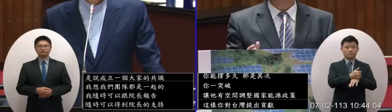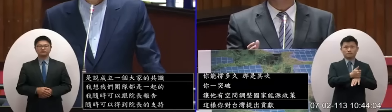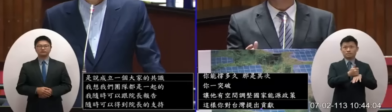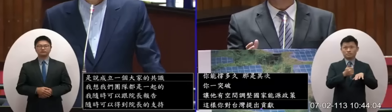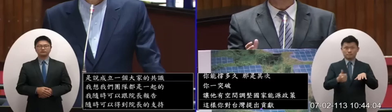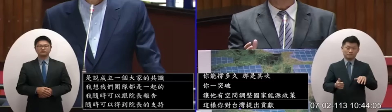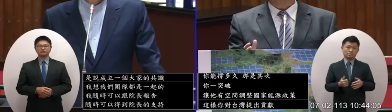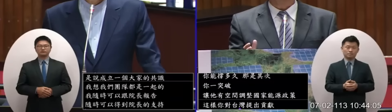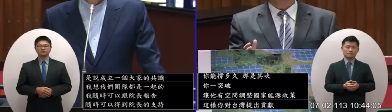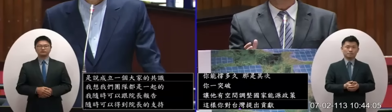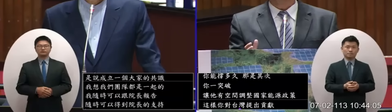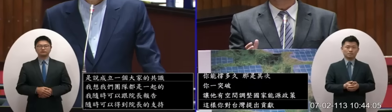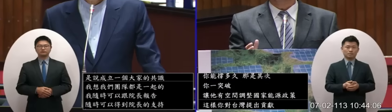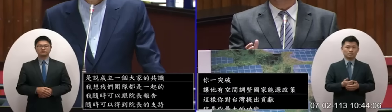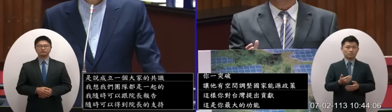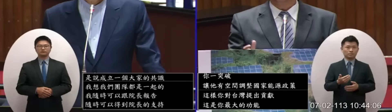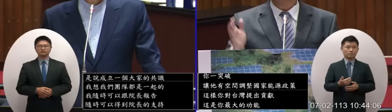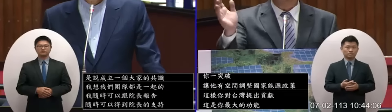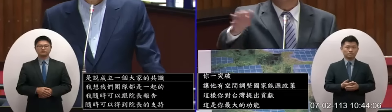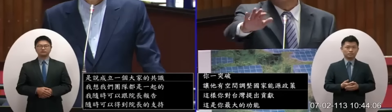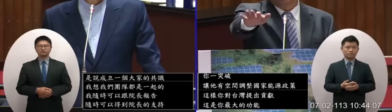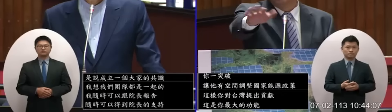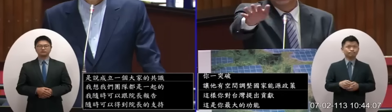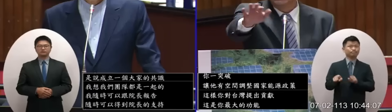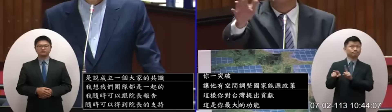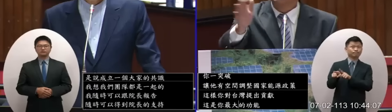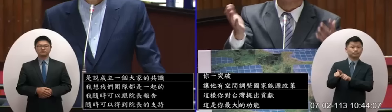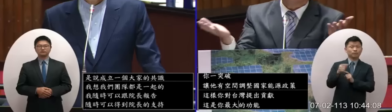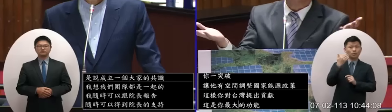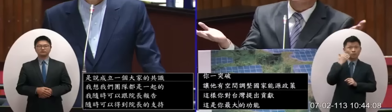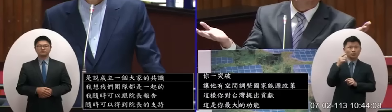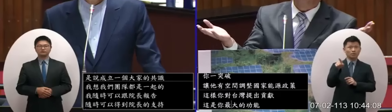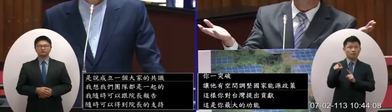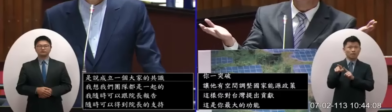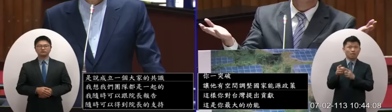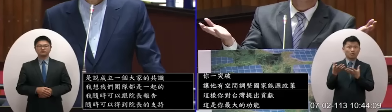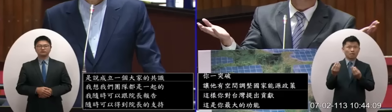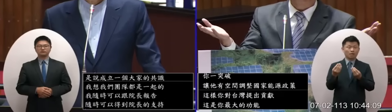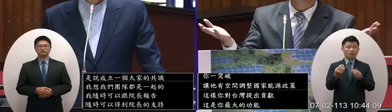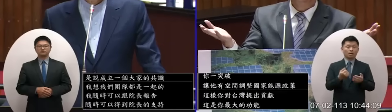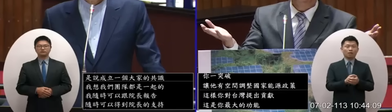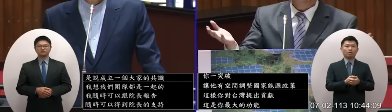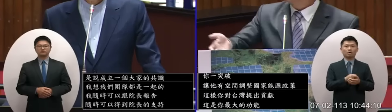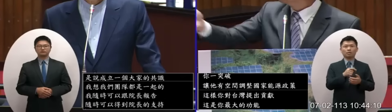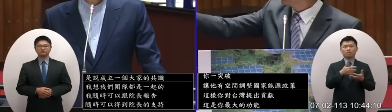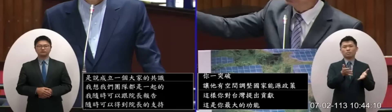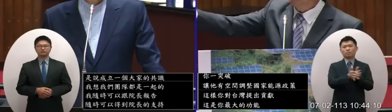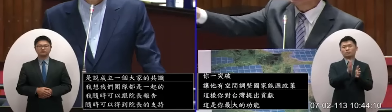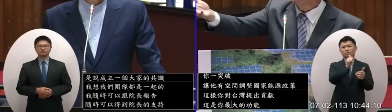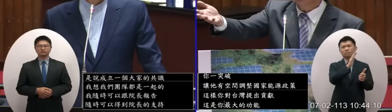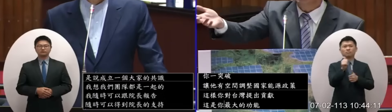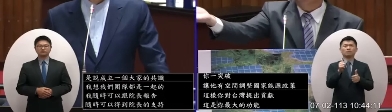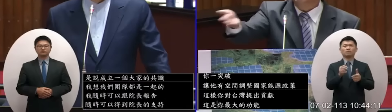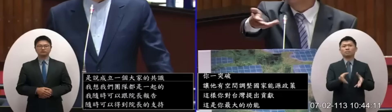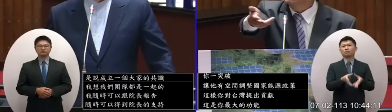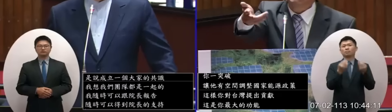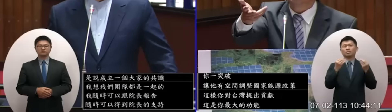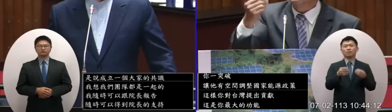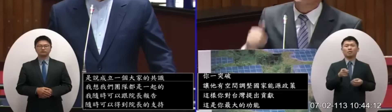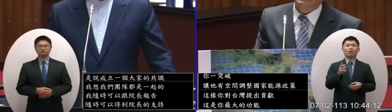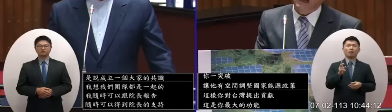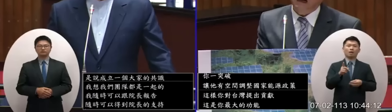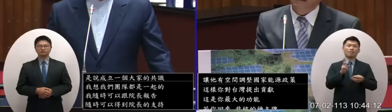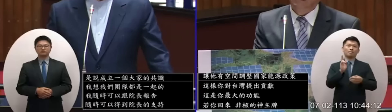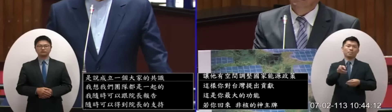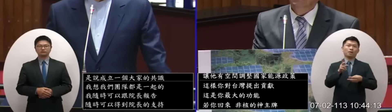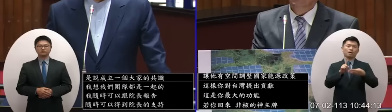主牌内底，安尼这个部长伊就无需要你啊嘛，对无？伊就凊彩叫民进党安尼完美化继续做